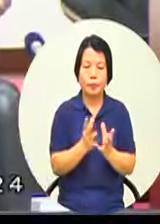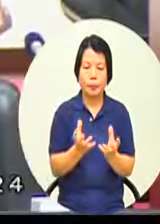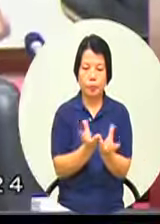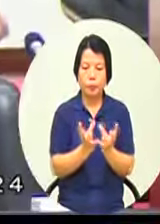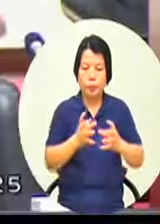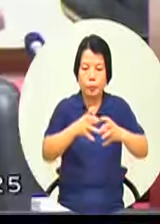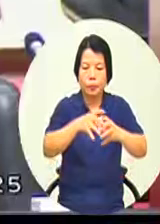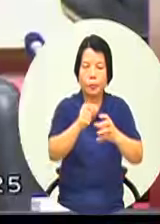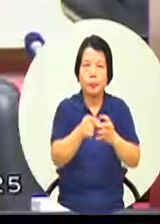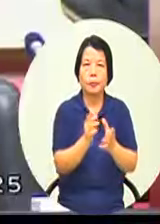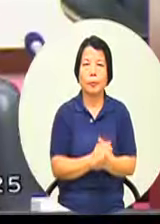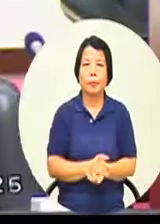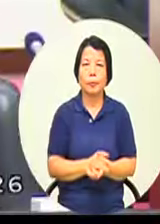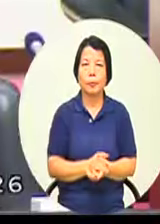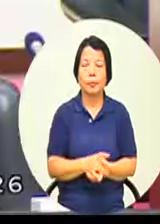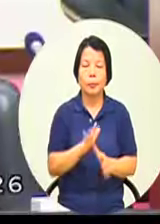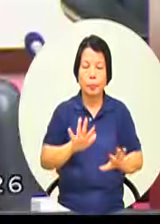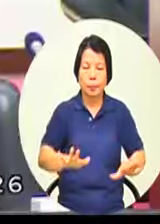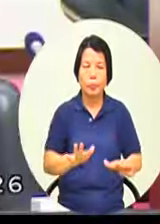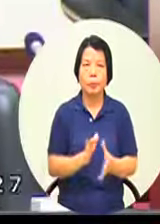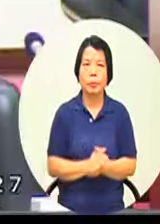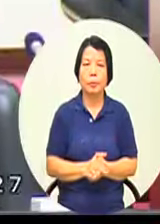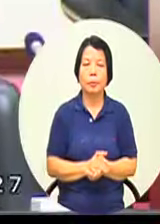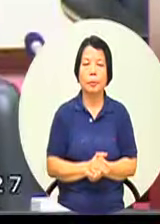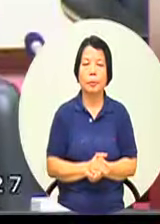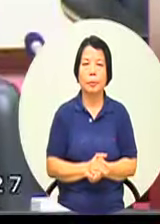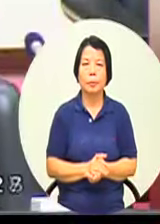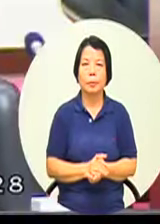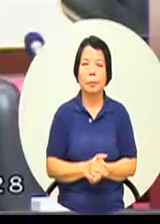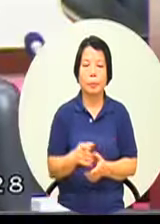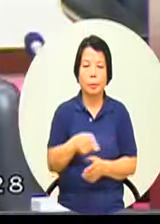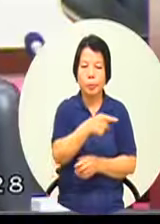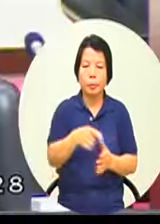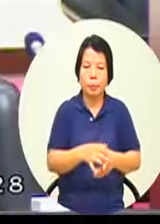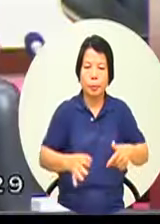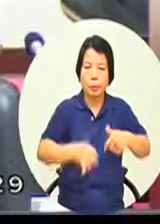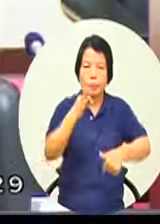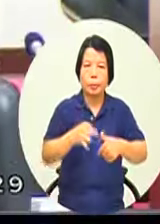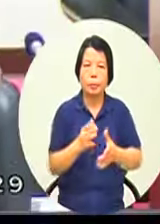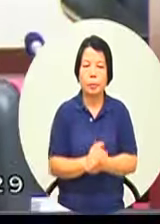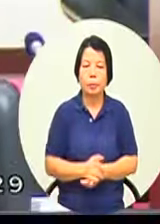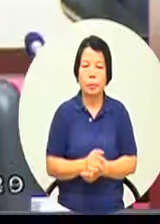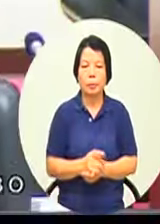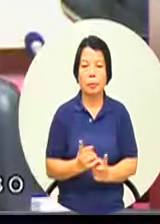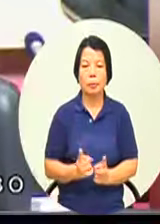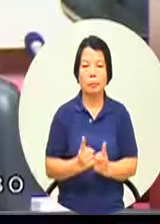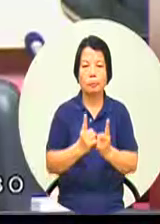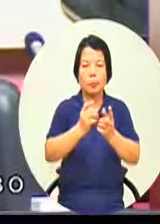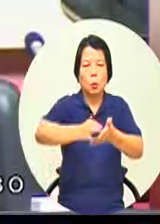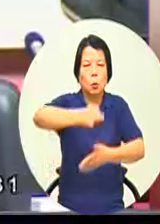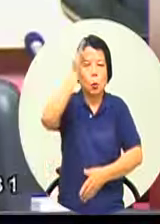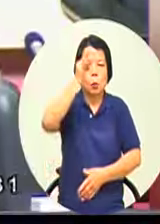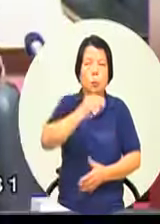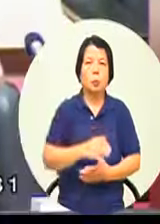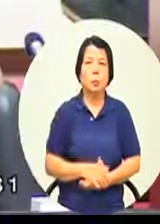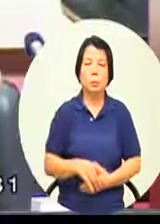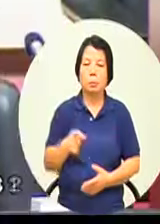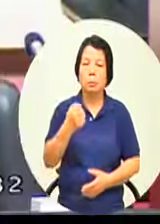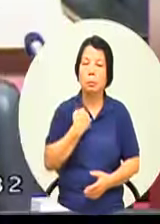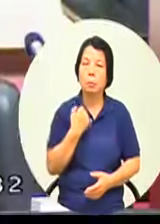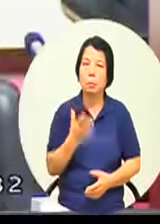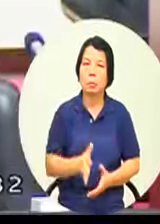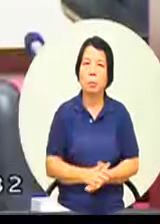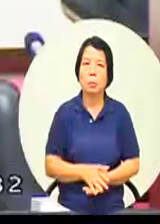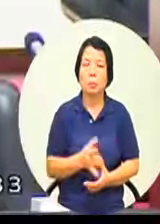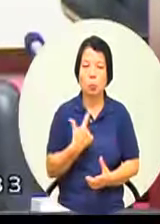个白菜啊，到现在为止，他们的价格居高不下。你知道哈，我有